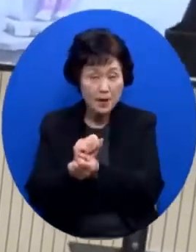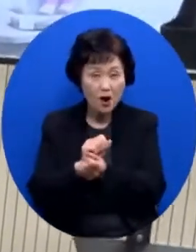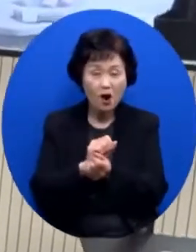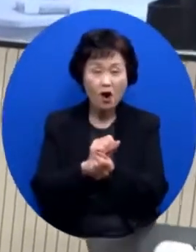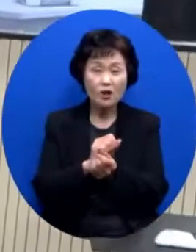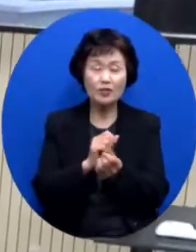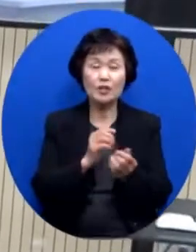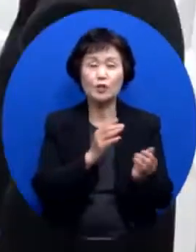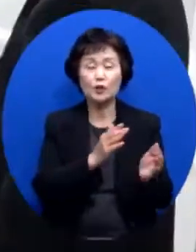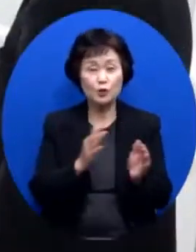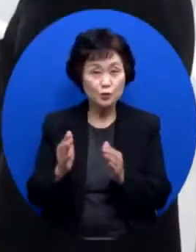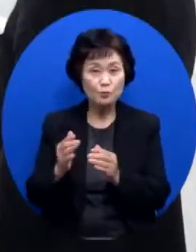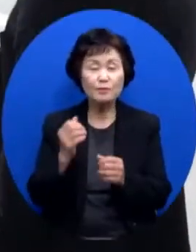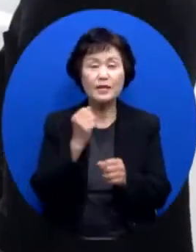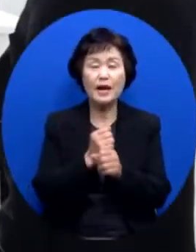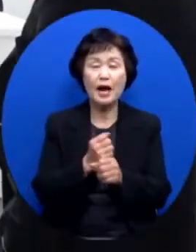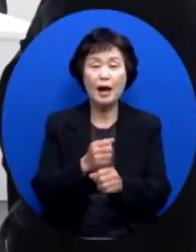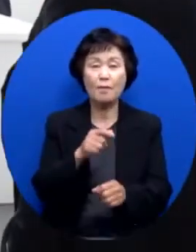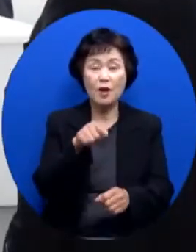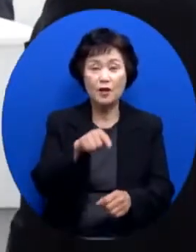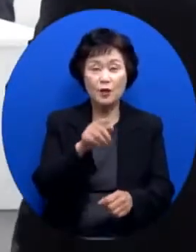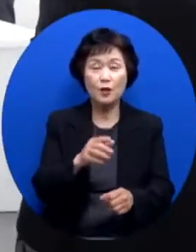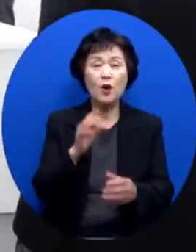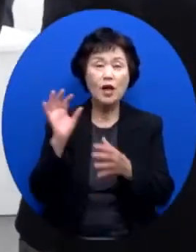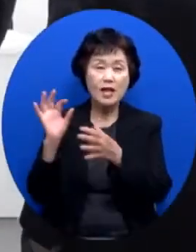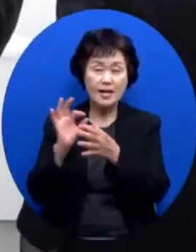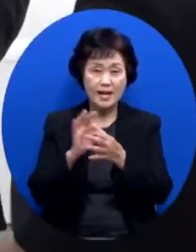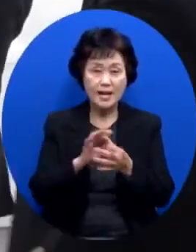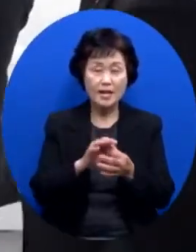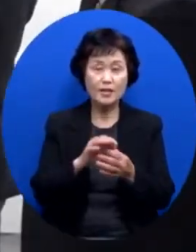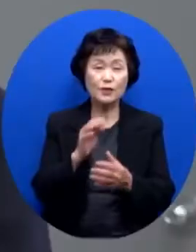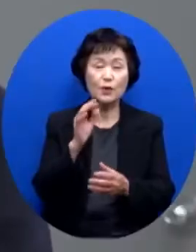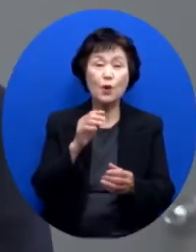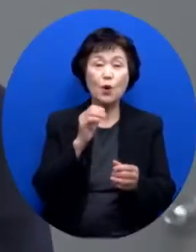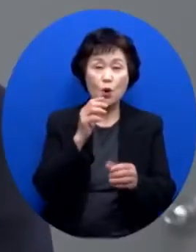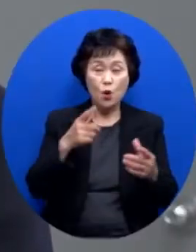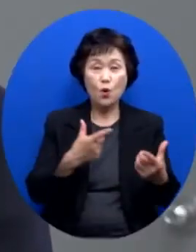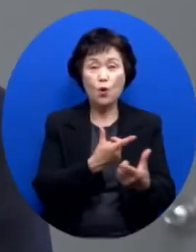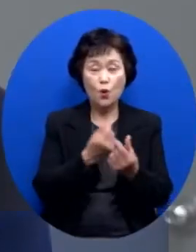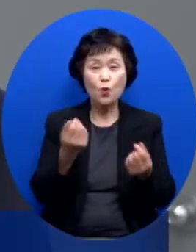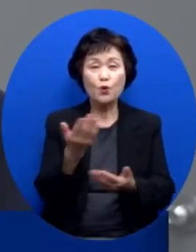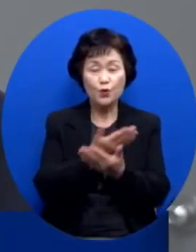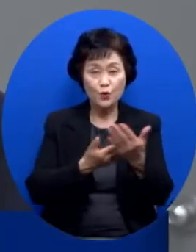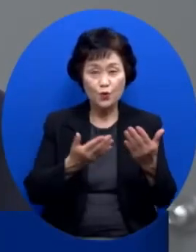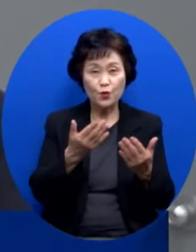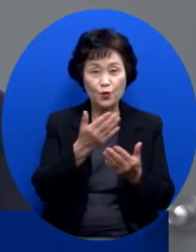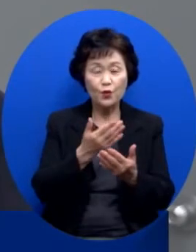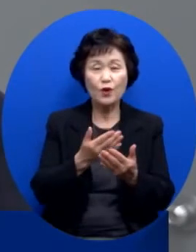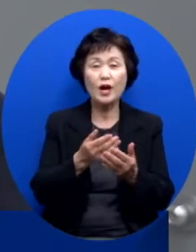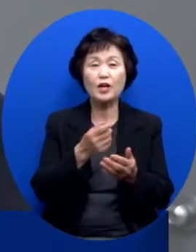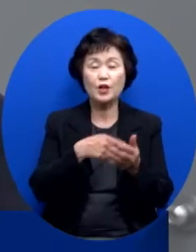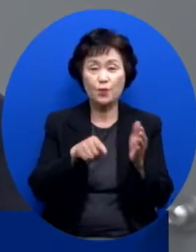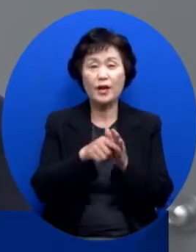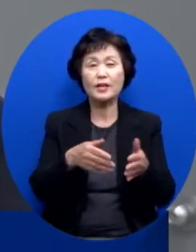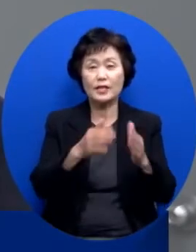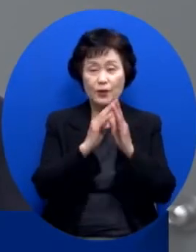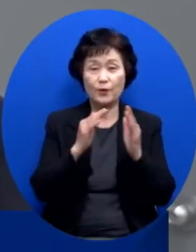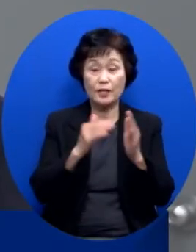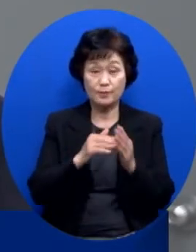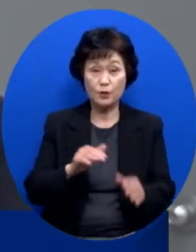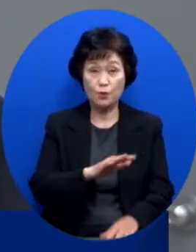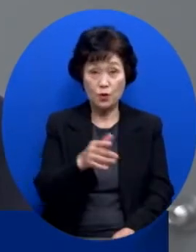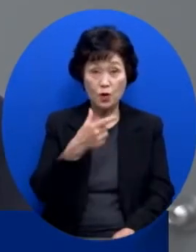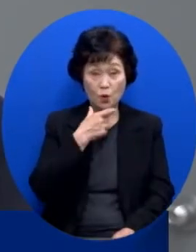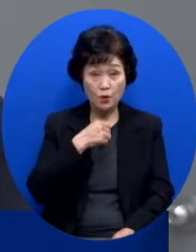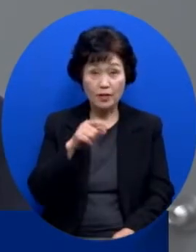신학교육 콘텐츠를 지속적으로 공급하기 위해 마련됐습니다 어 저희들의 바램은 2 시라즈 컨텐트가